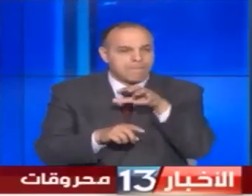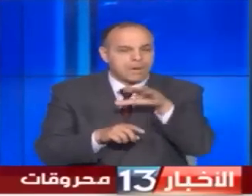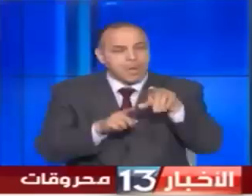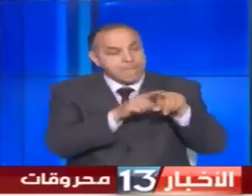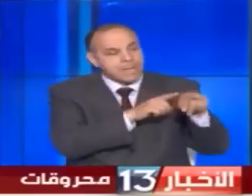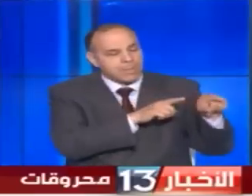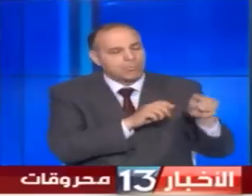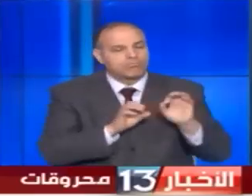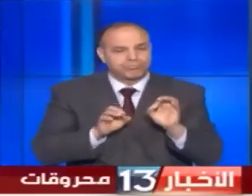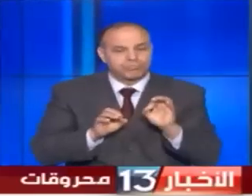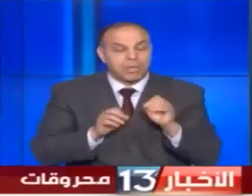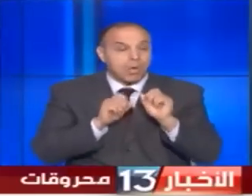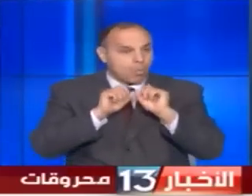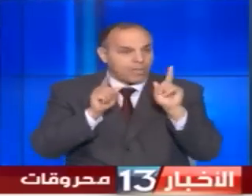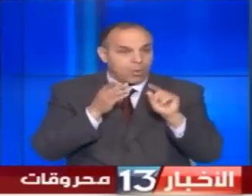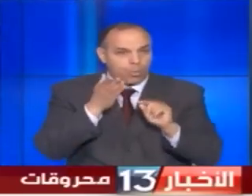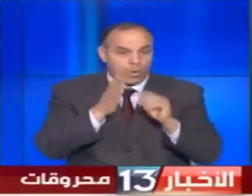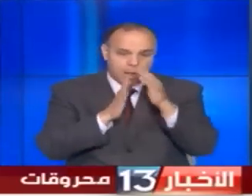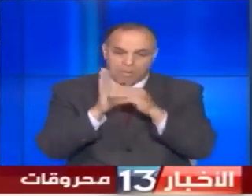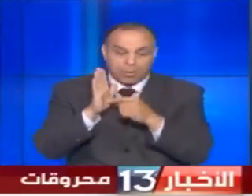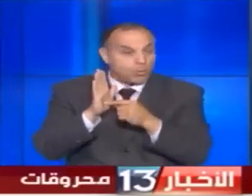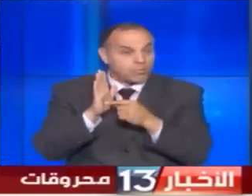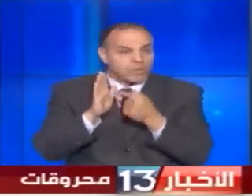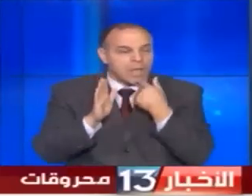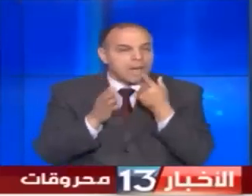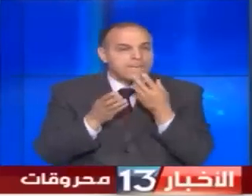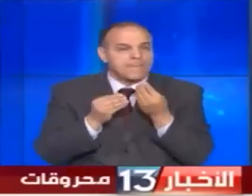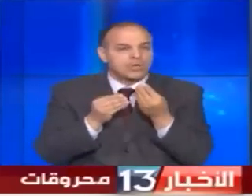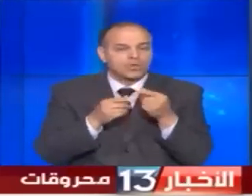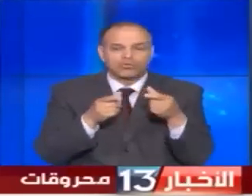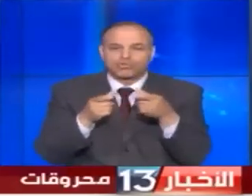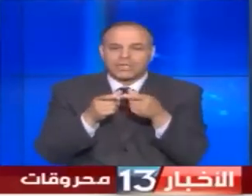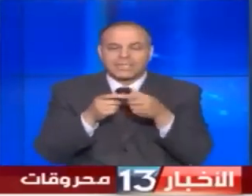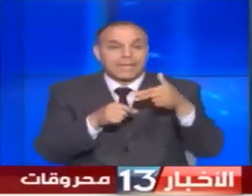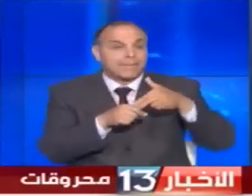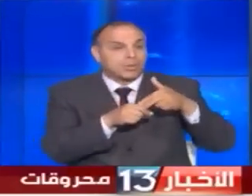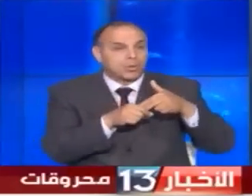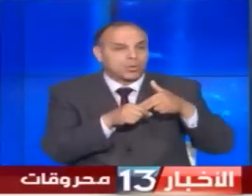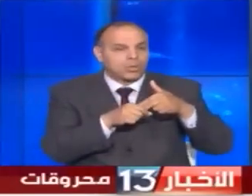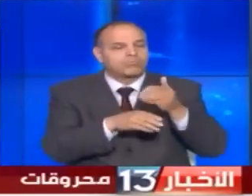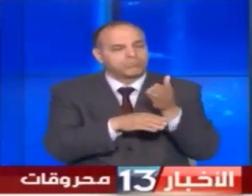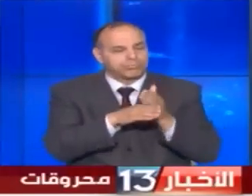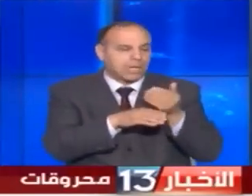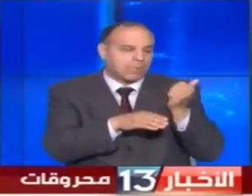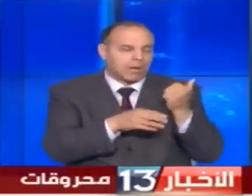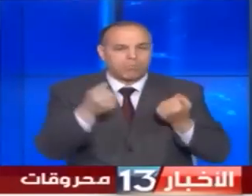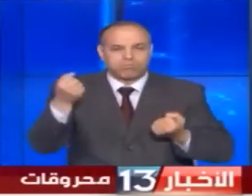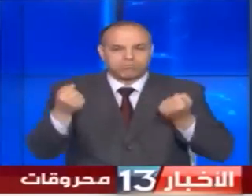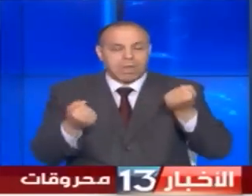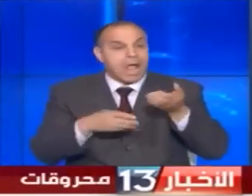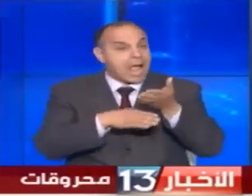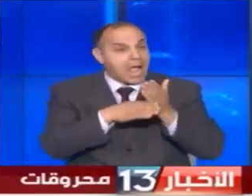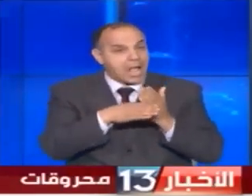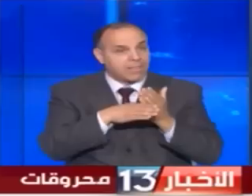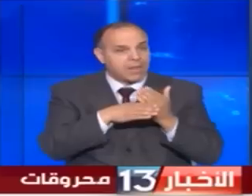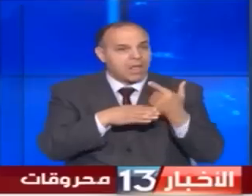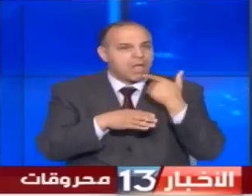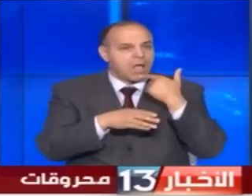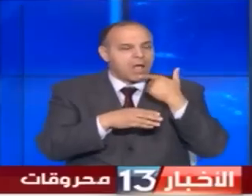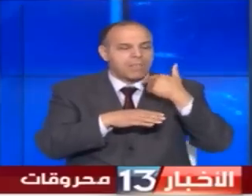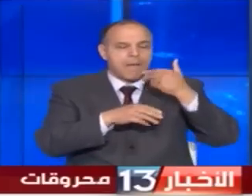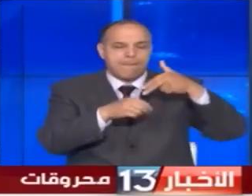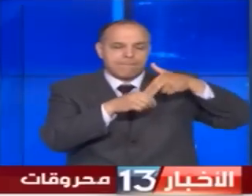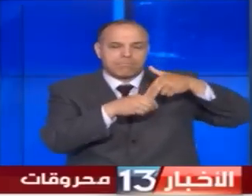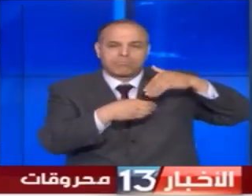الداخليه موضحه في بيان ان عدد من الشركات البتروليه سفاره امس شاحنات تقوم بتوزيع